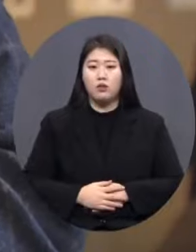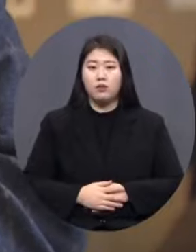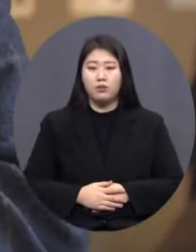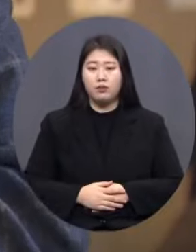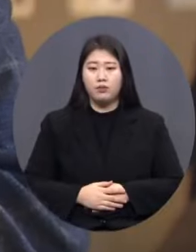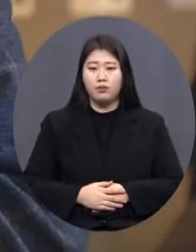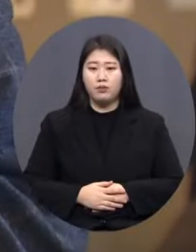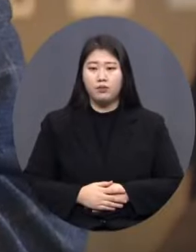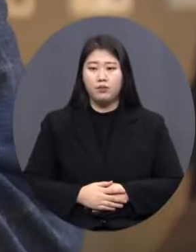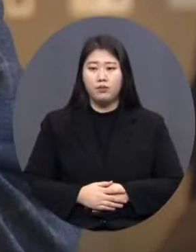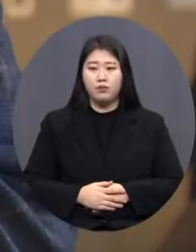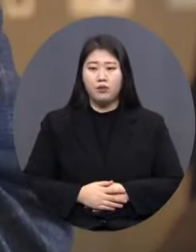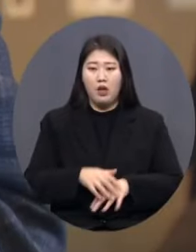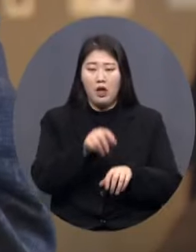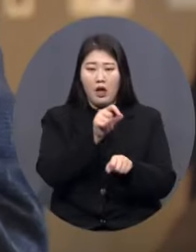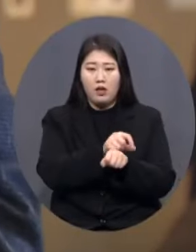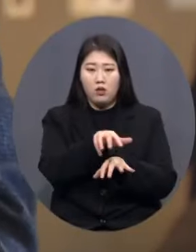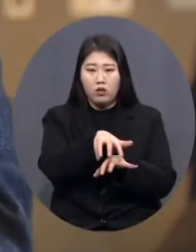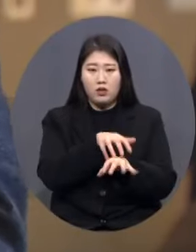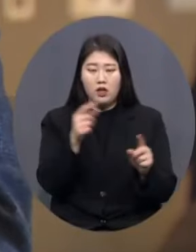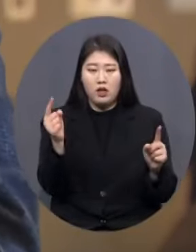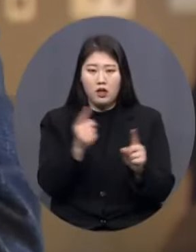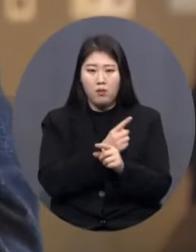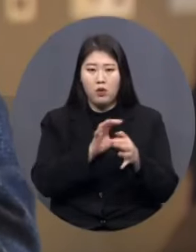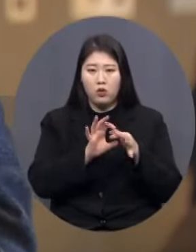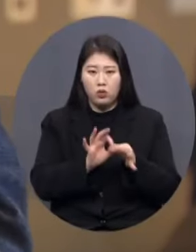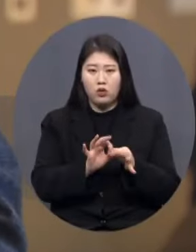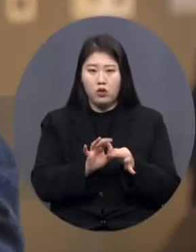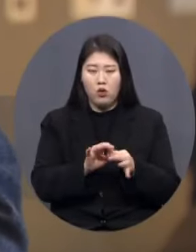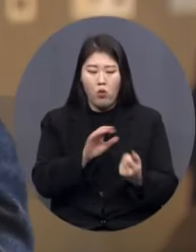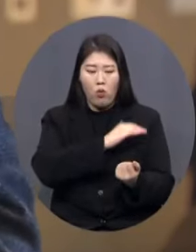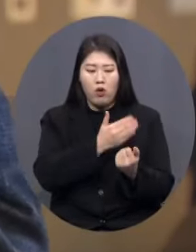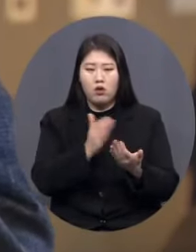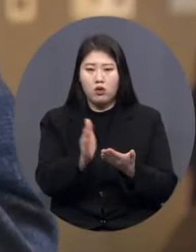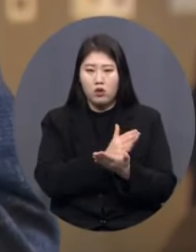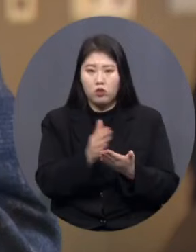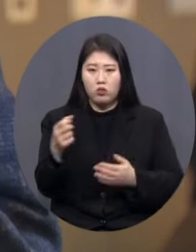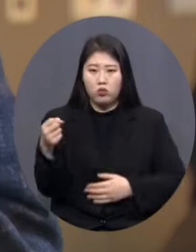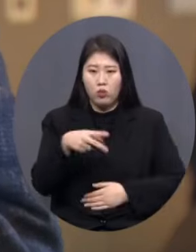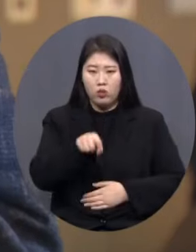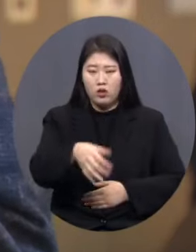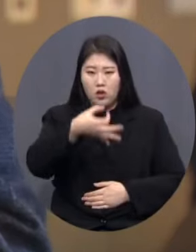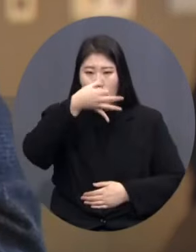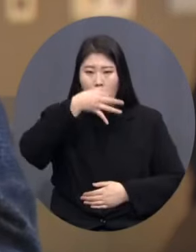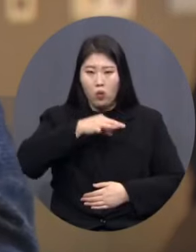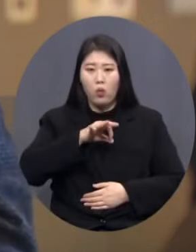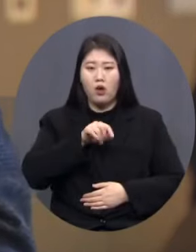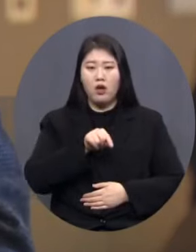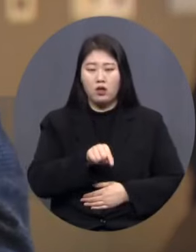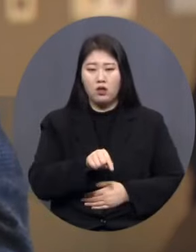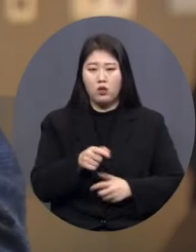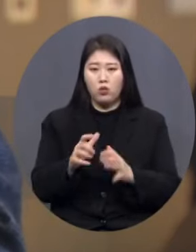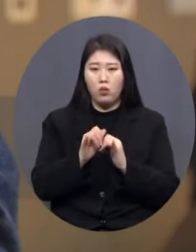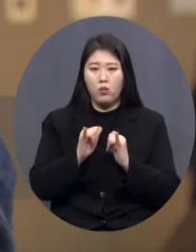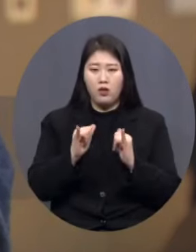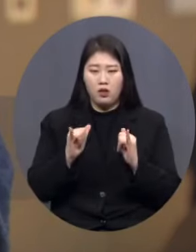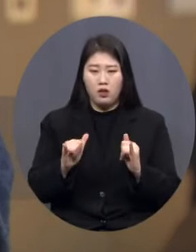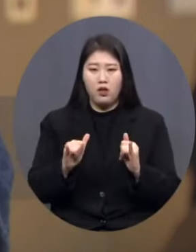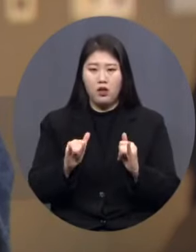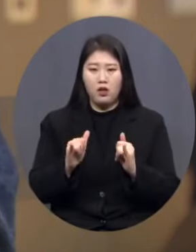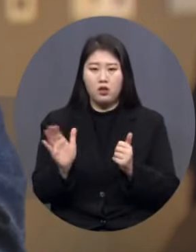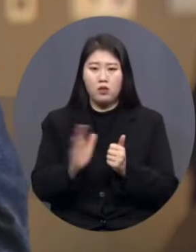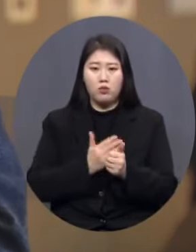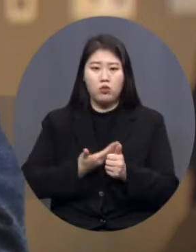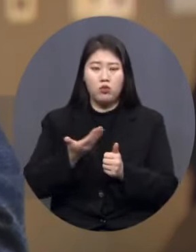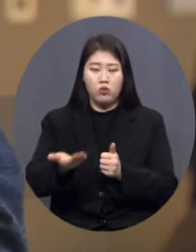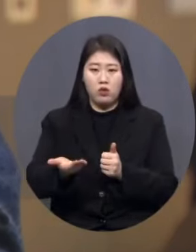행정체제 개편을 통해서 권력을 분산시키고 그 효과를 도민에게 질 높은 서비스를 제공해